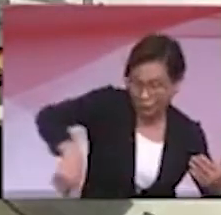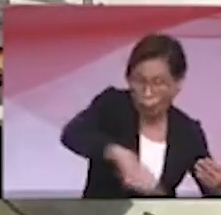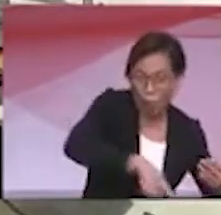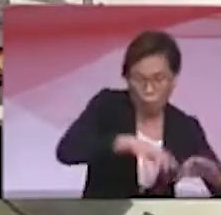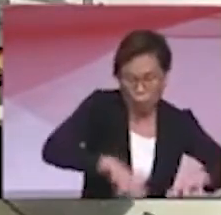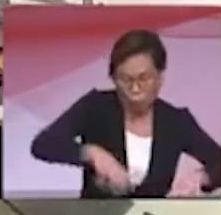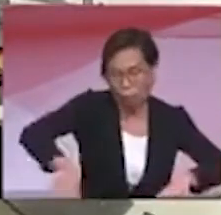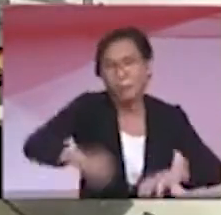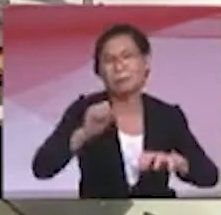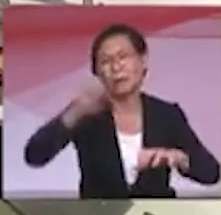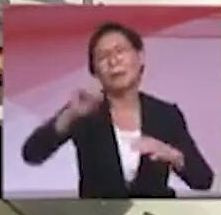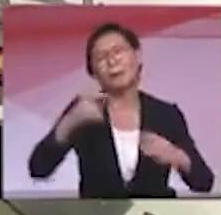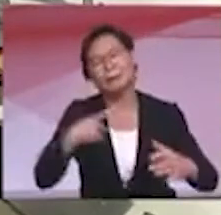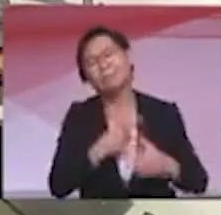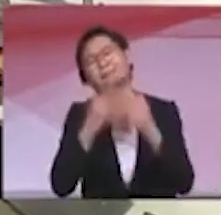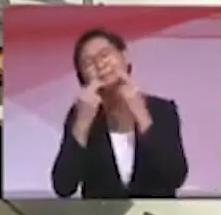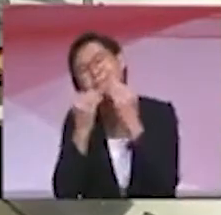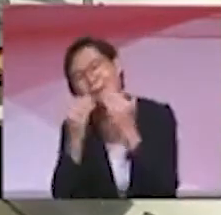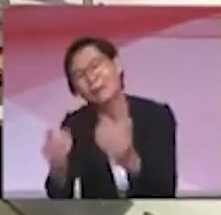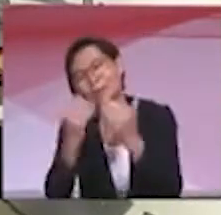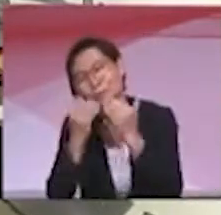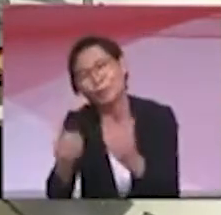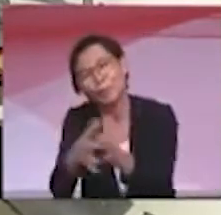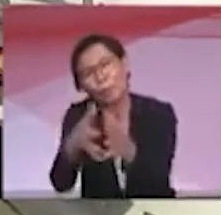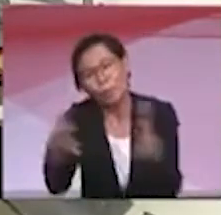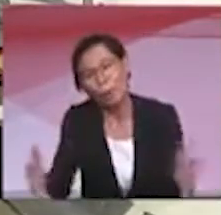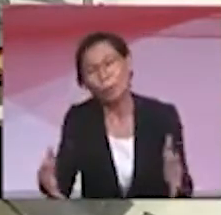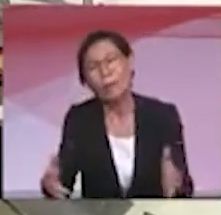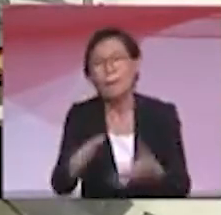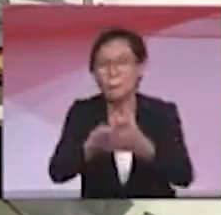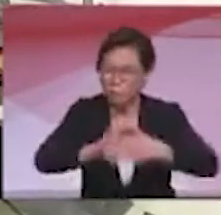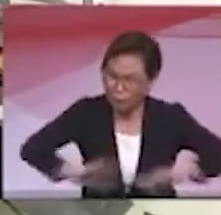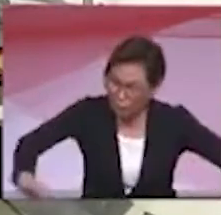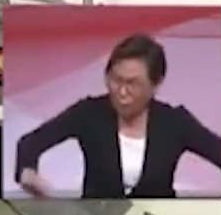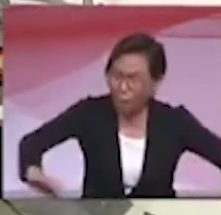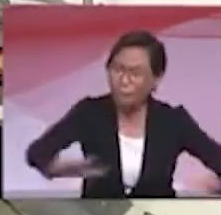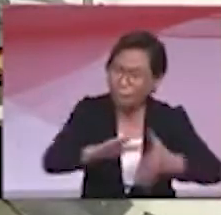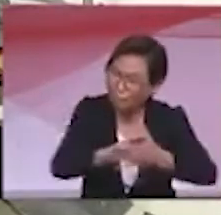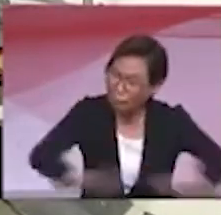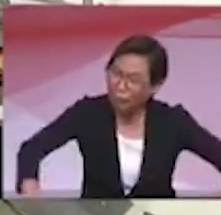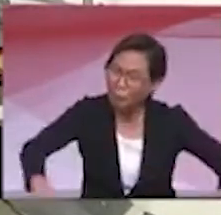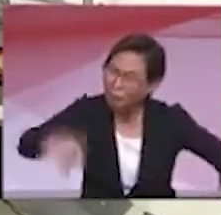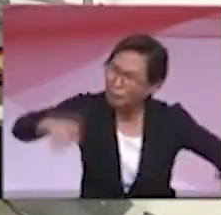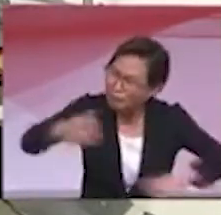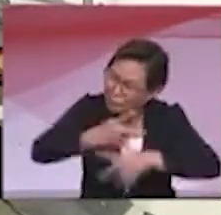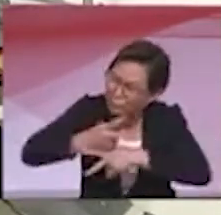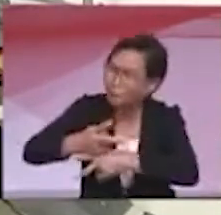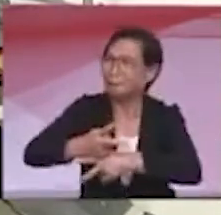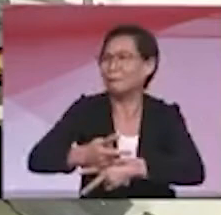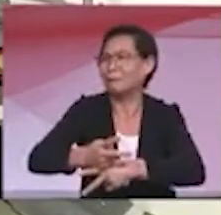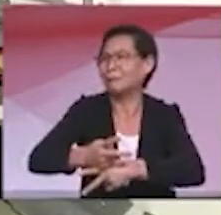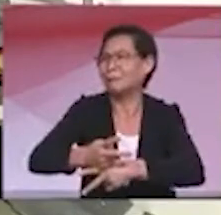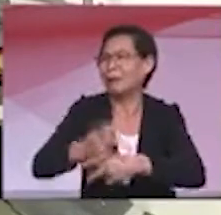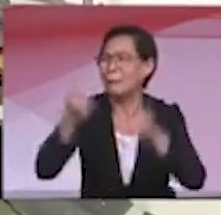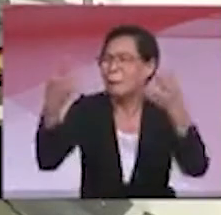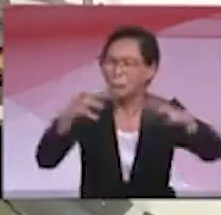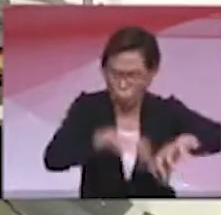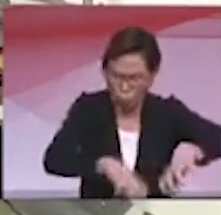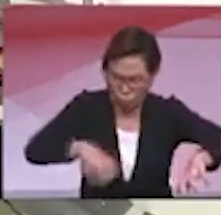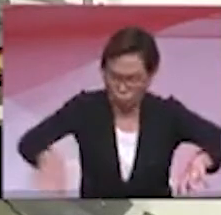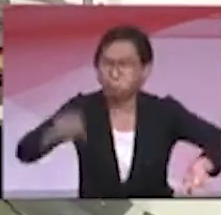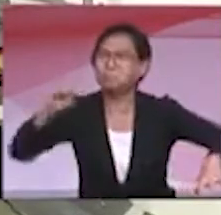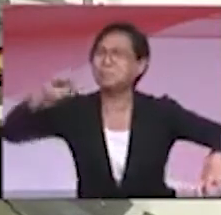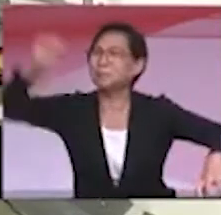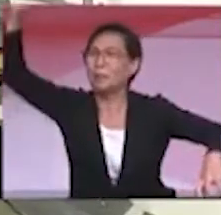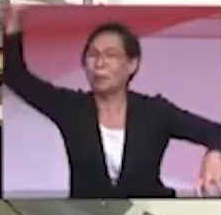sekalipun. Kita terima kasih. Walaupun keselamatan mereka perlu mereka jaga. Banyak kawasan-kawasan